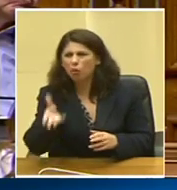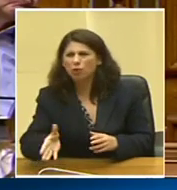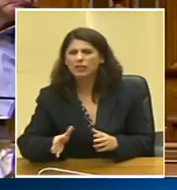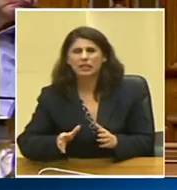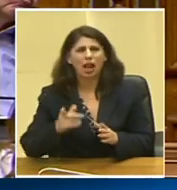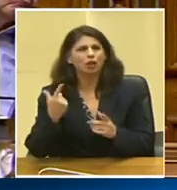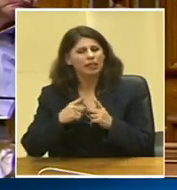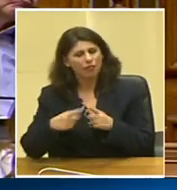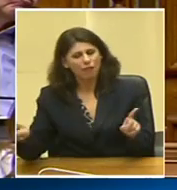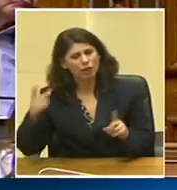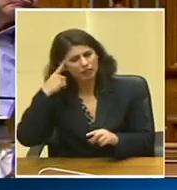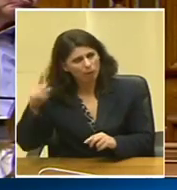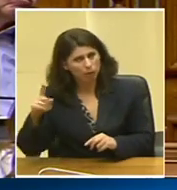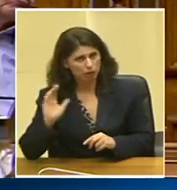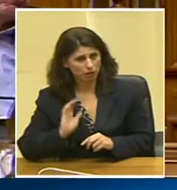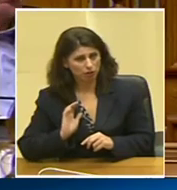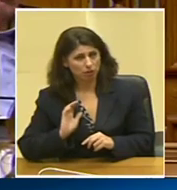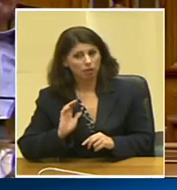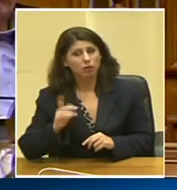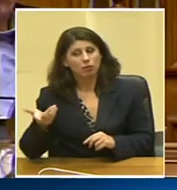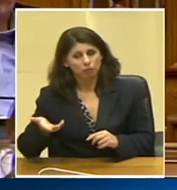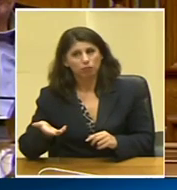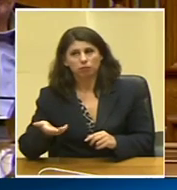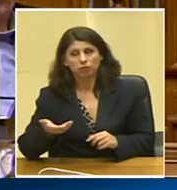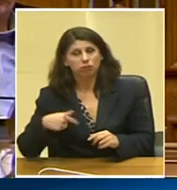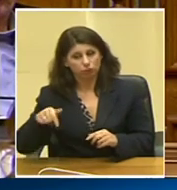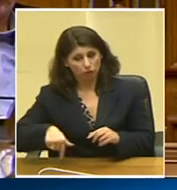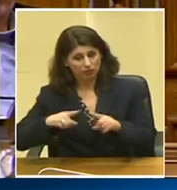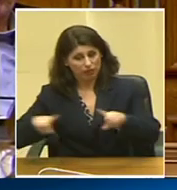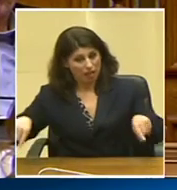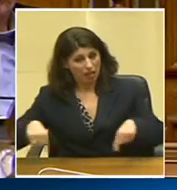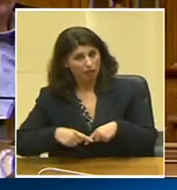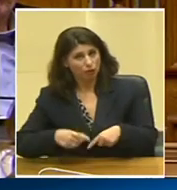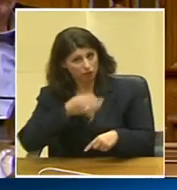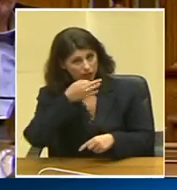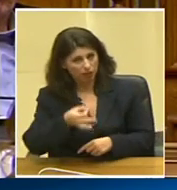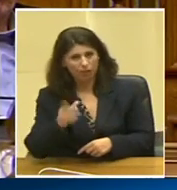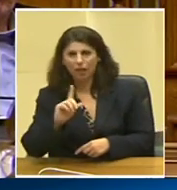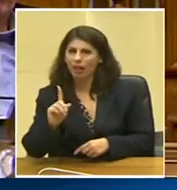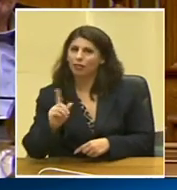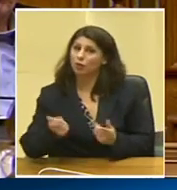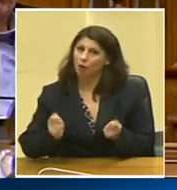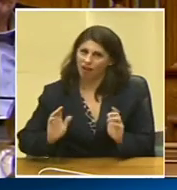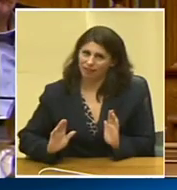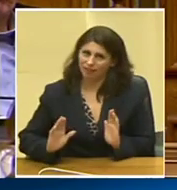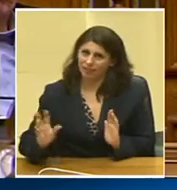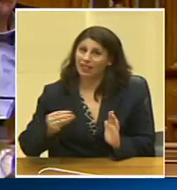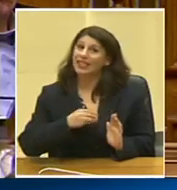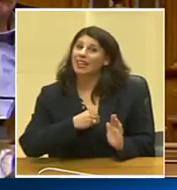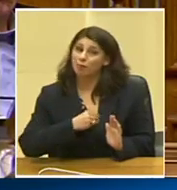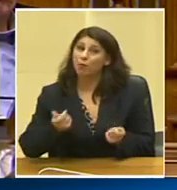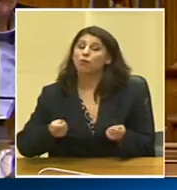τη διαφορετική άποψη η οποία κατατίθεται σε αυτήν εδώ την αίθουσα. Δεν το κάνατε όμως. Και λυπάμαι που δεν το